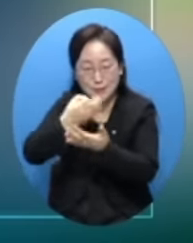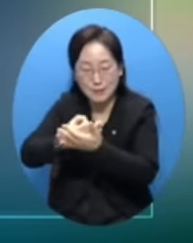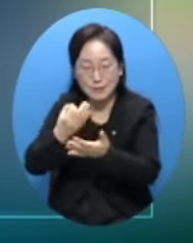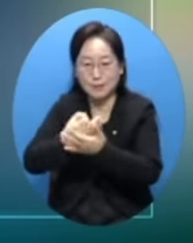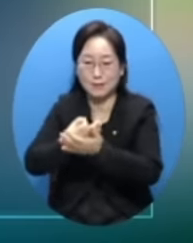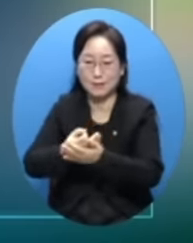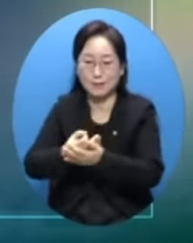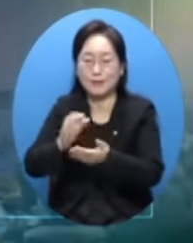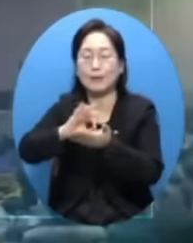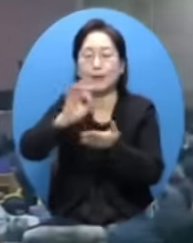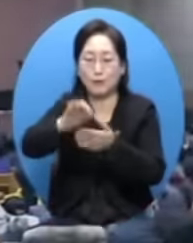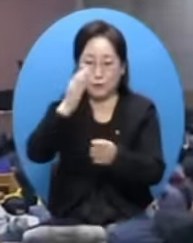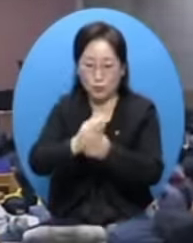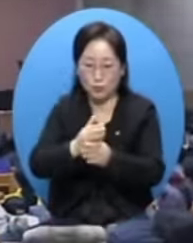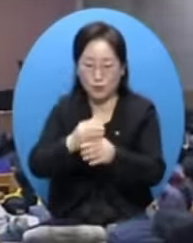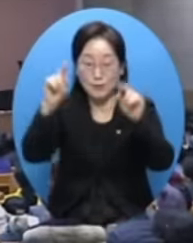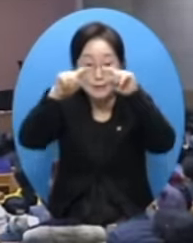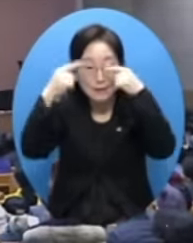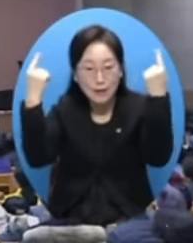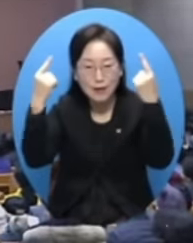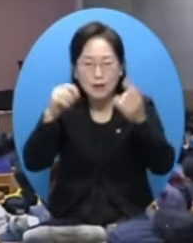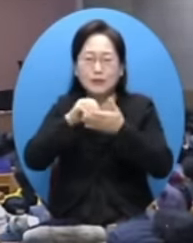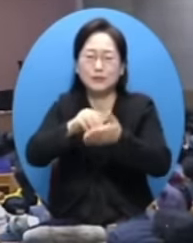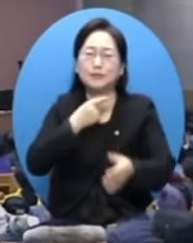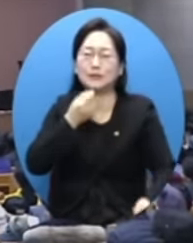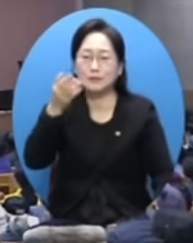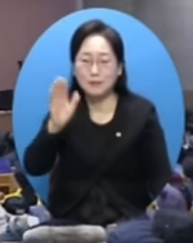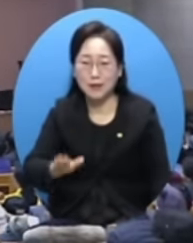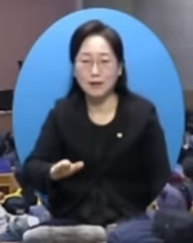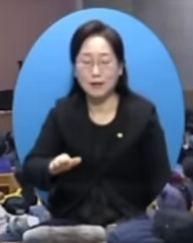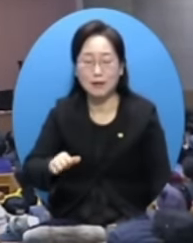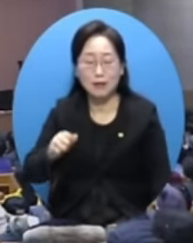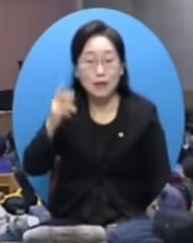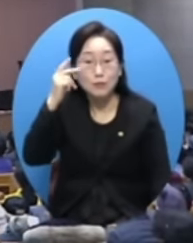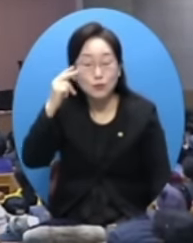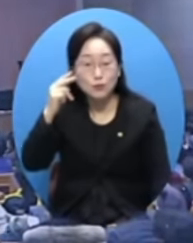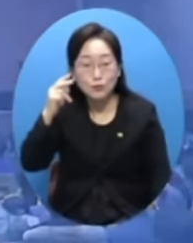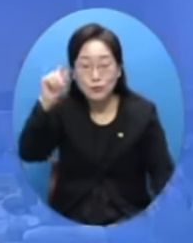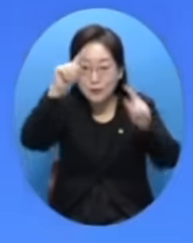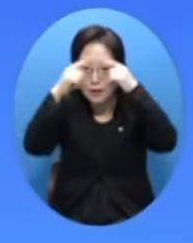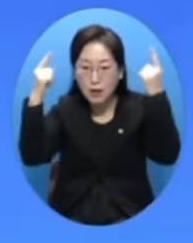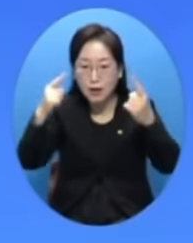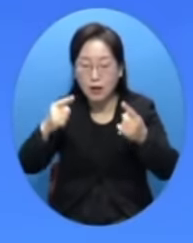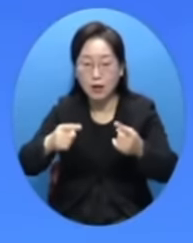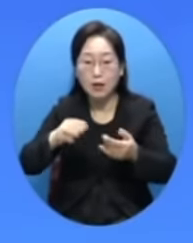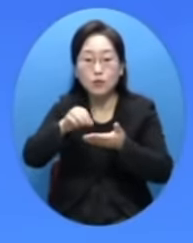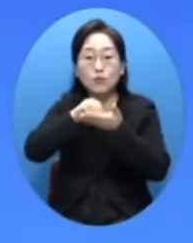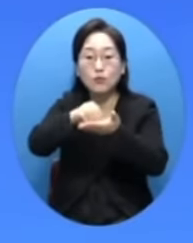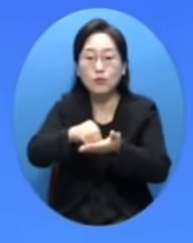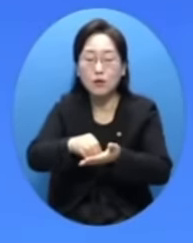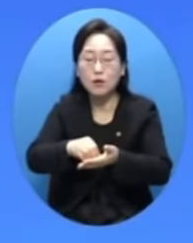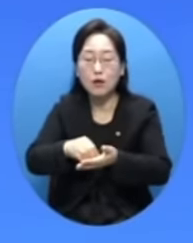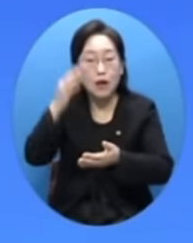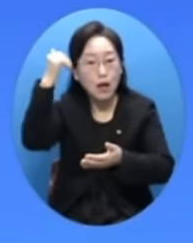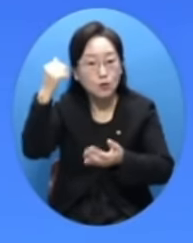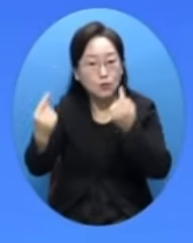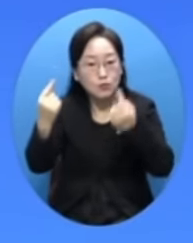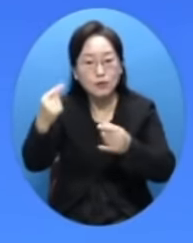대학가고 싶은데 미국대학 우리나라 대학보다 등록 10배가 비쌉니다